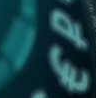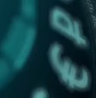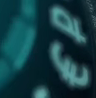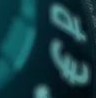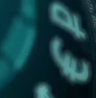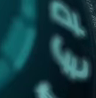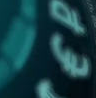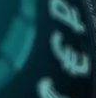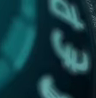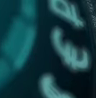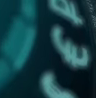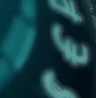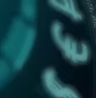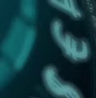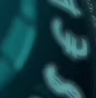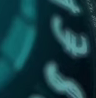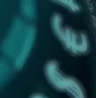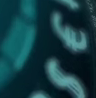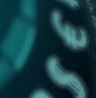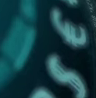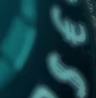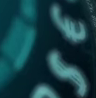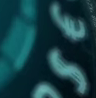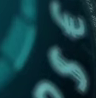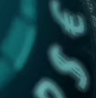Ақш доллары 388 теңге 93 тиын.